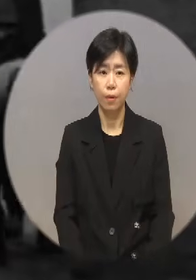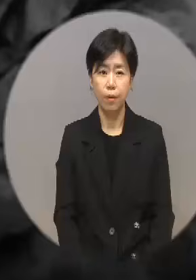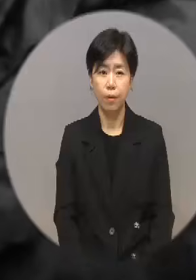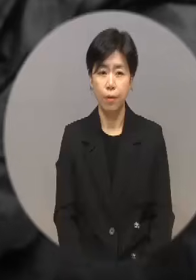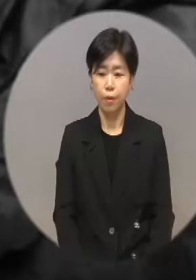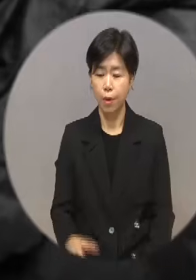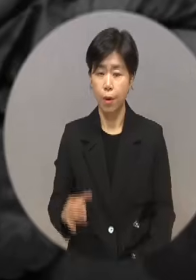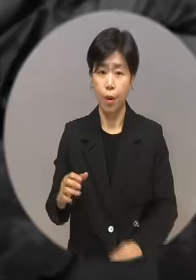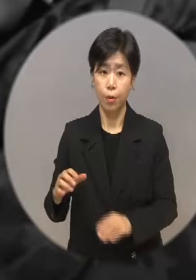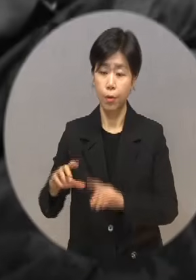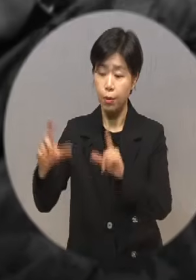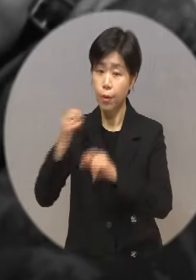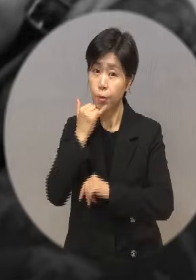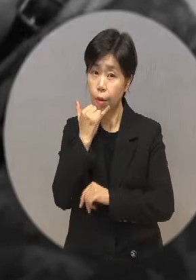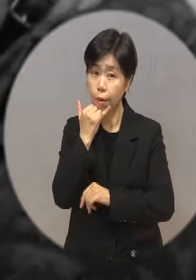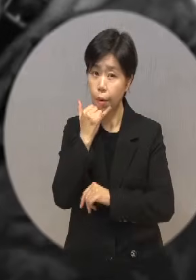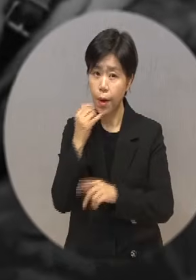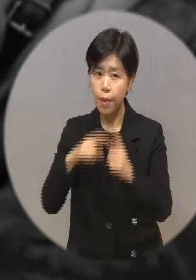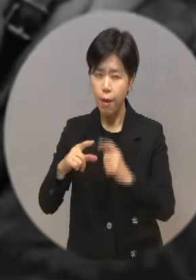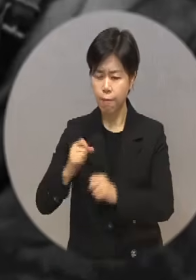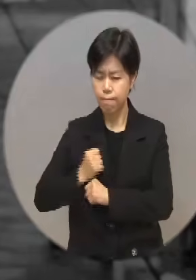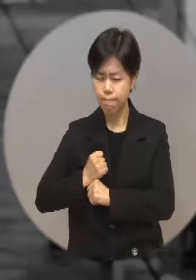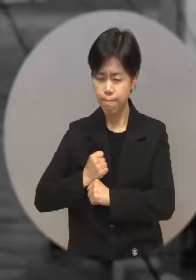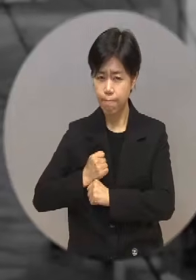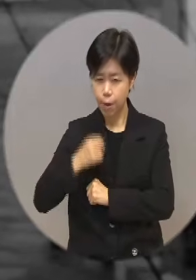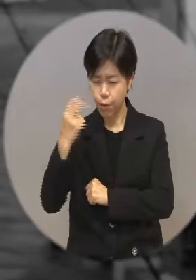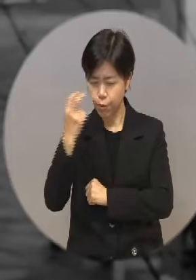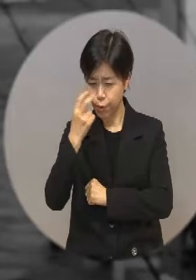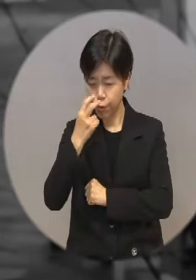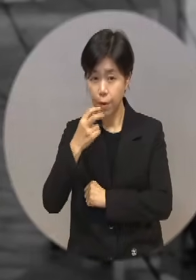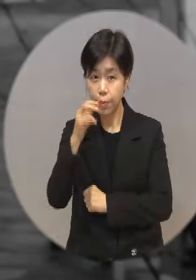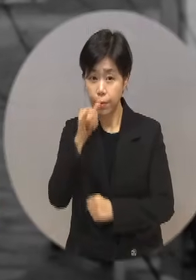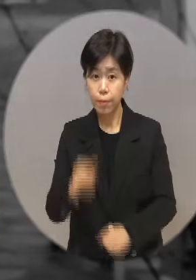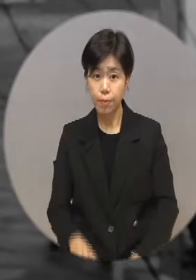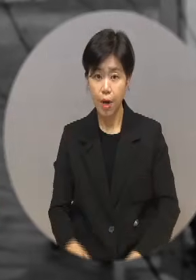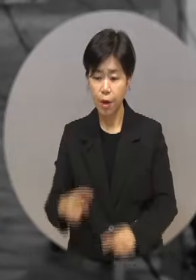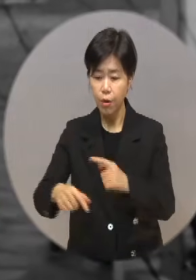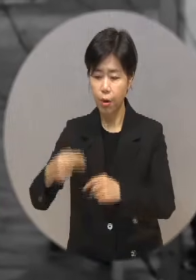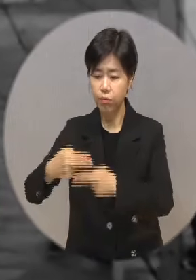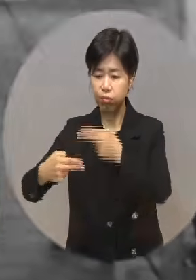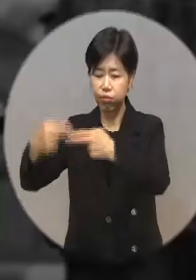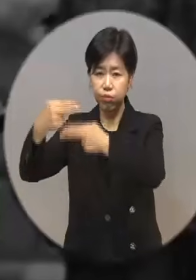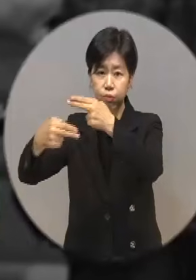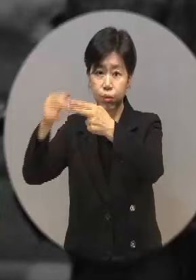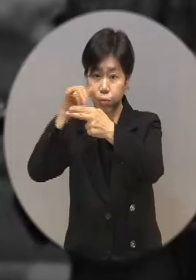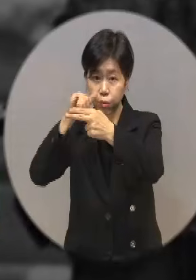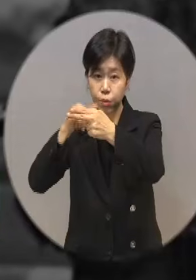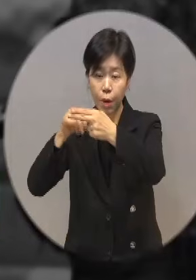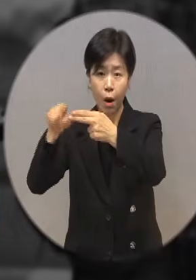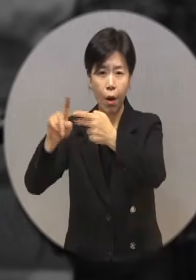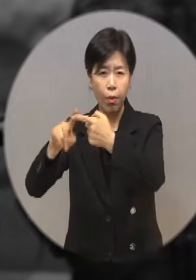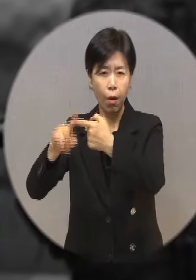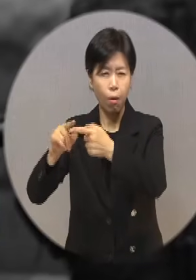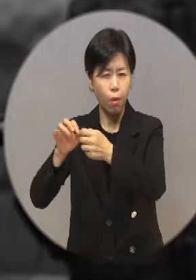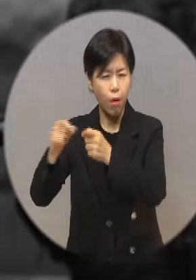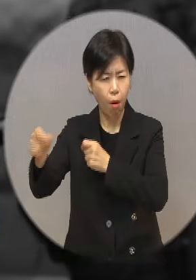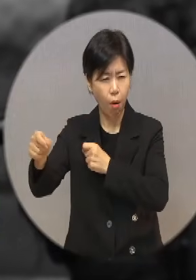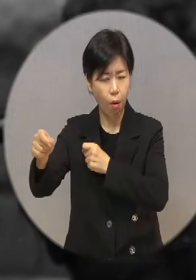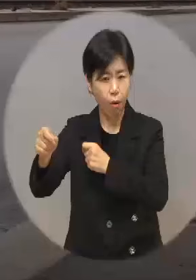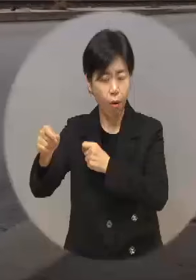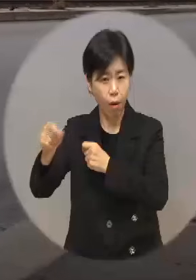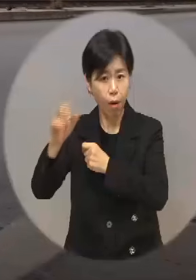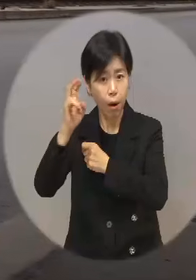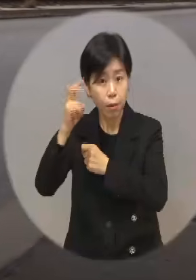동독은 경계를 강화하며 점점 더 견고하게 장벽을 세웠고 그 장벽은 영원할 것 같았습니다.